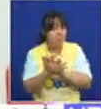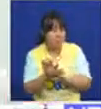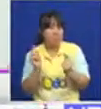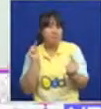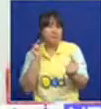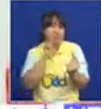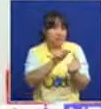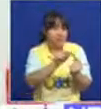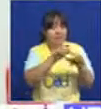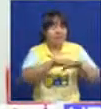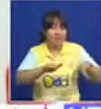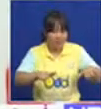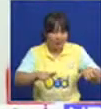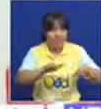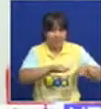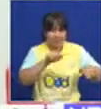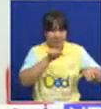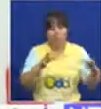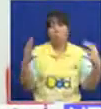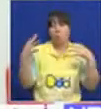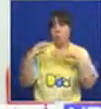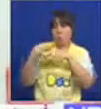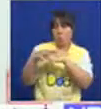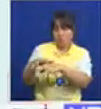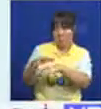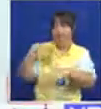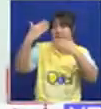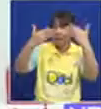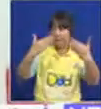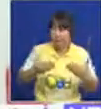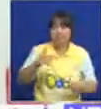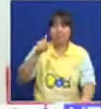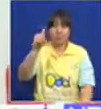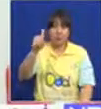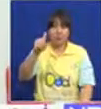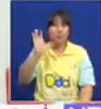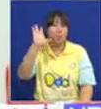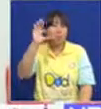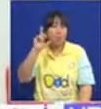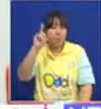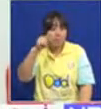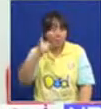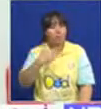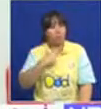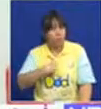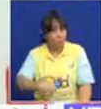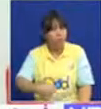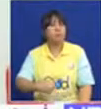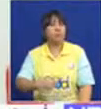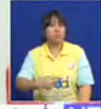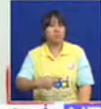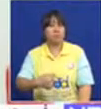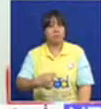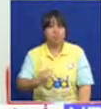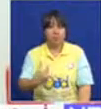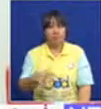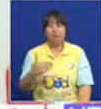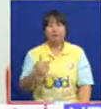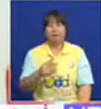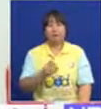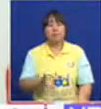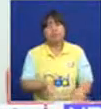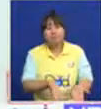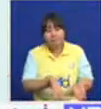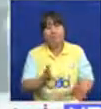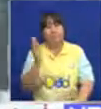วก็เด็กทุกคนมีส่วนร่วมในการที่จะร่วมกิจกรรมโดยผู้ปกครองก็ชื่นชอบแล้วก็ไว้วางใจ